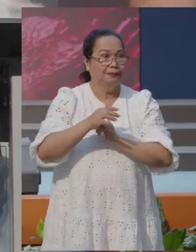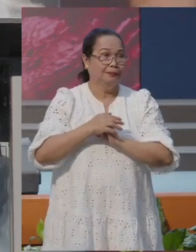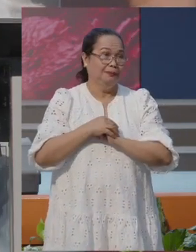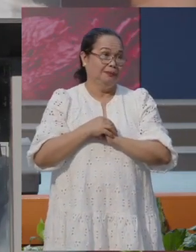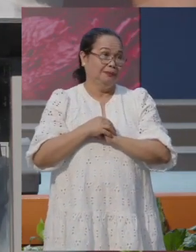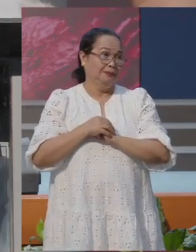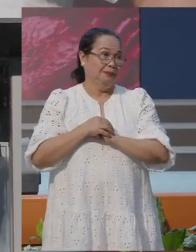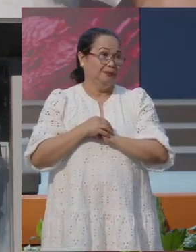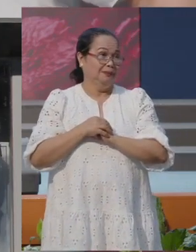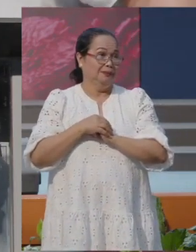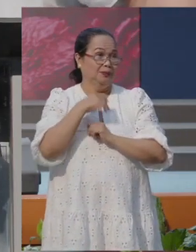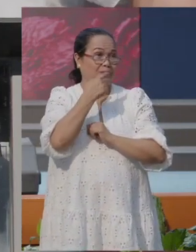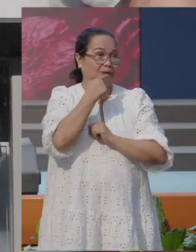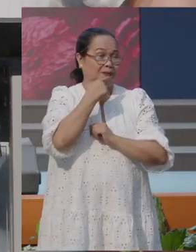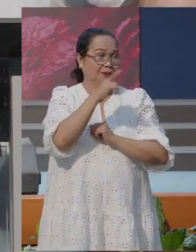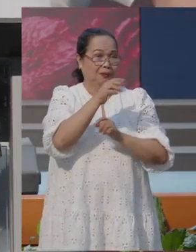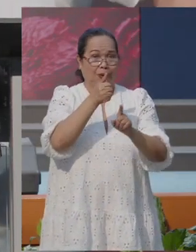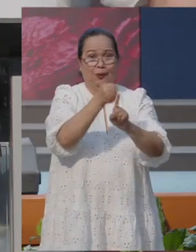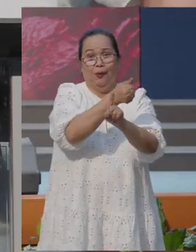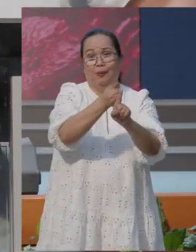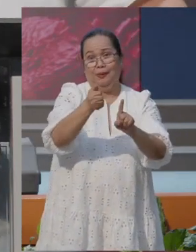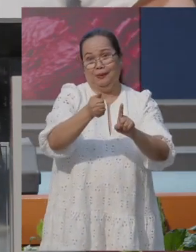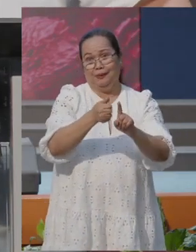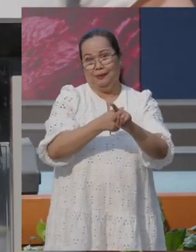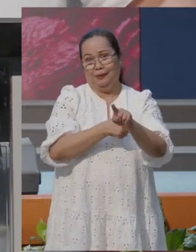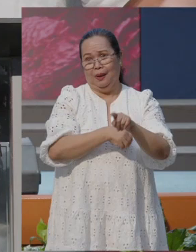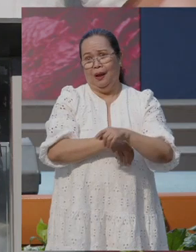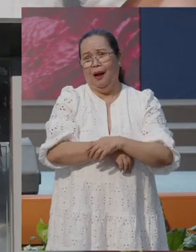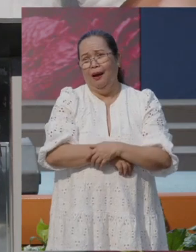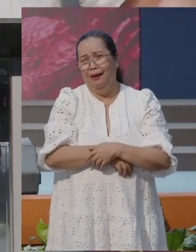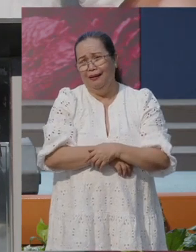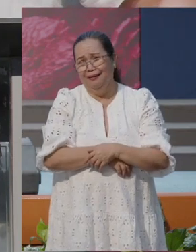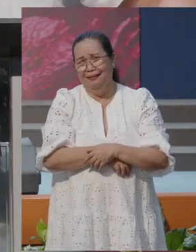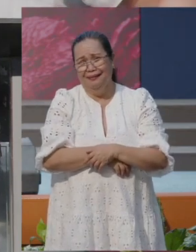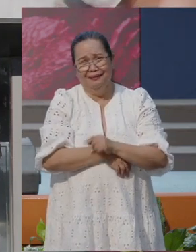Pray for those who abuse you.